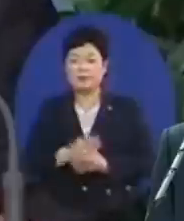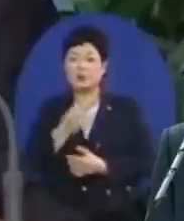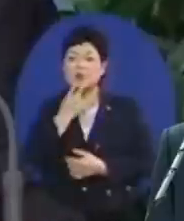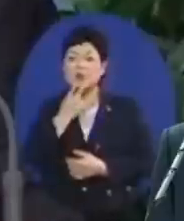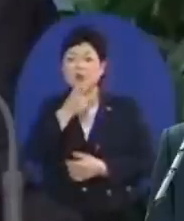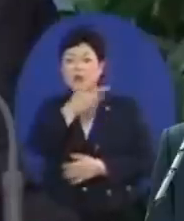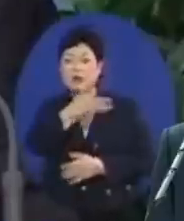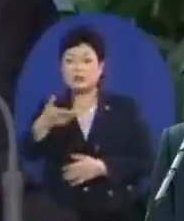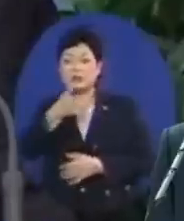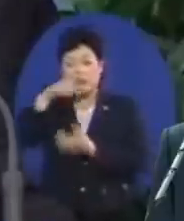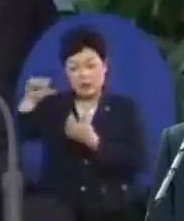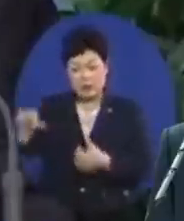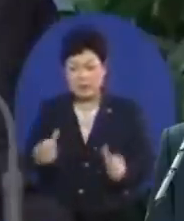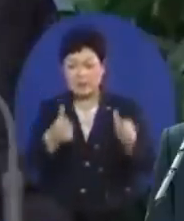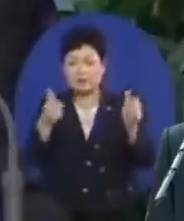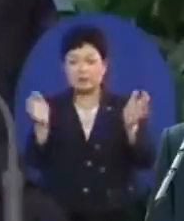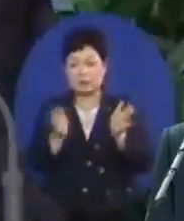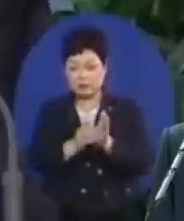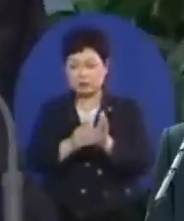요단강에서 세례받으시고